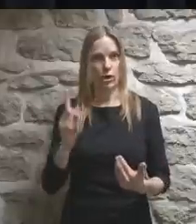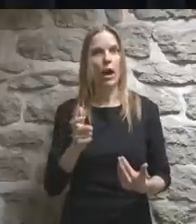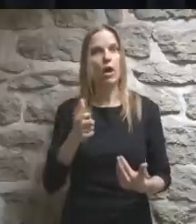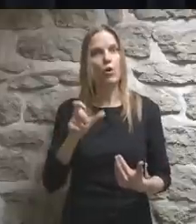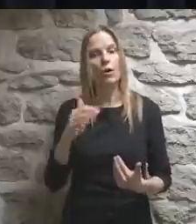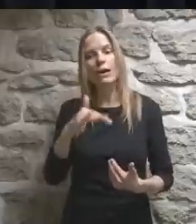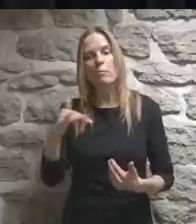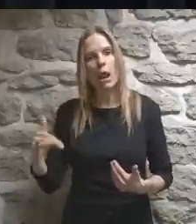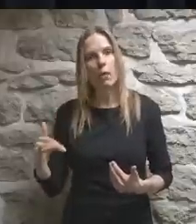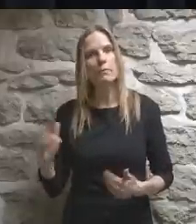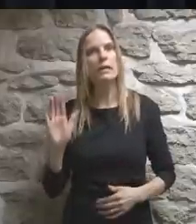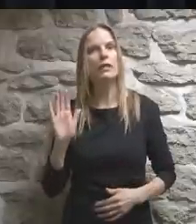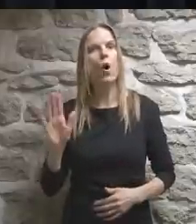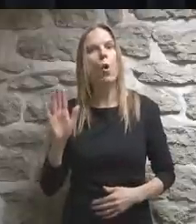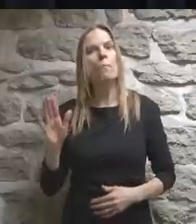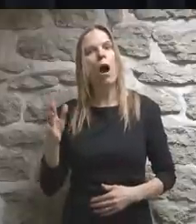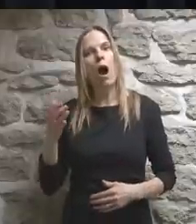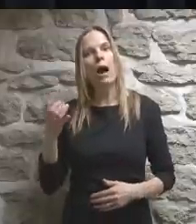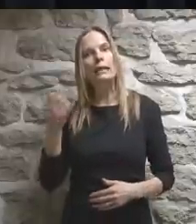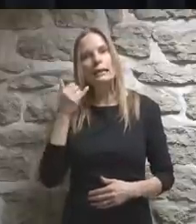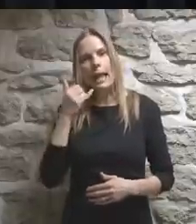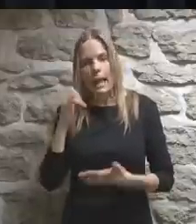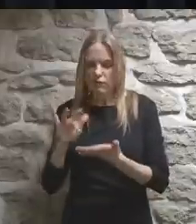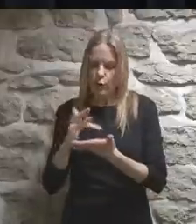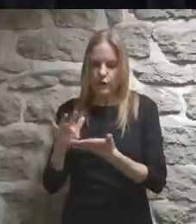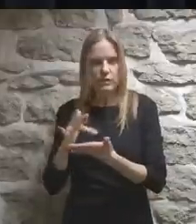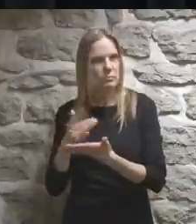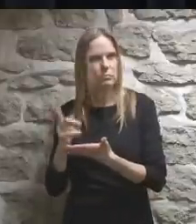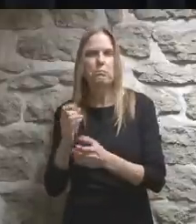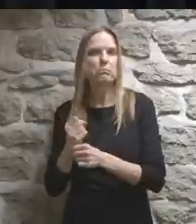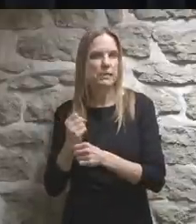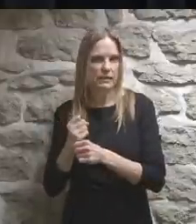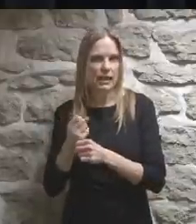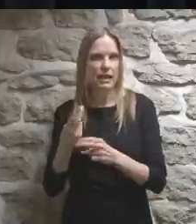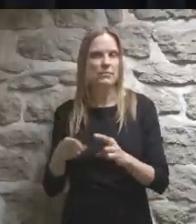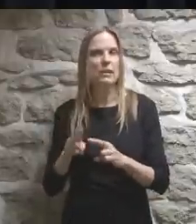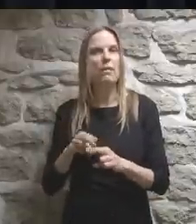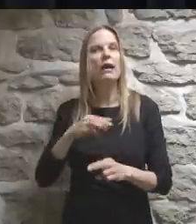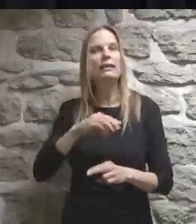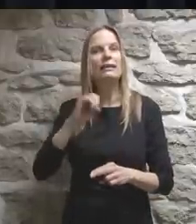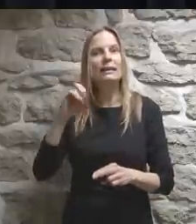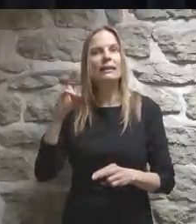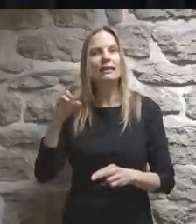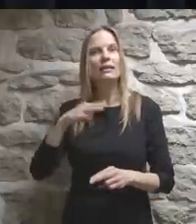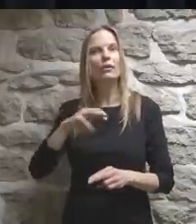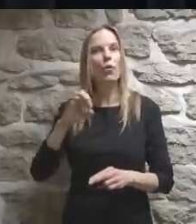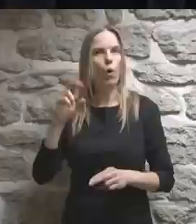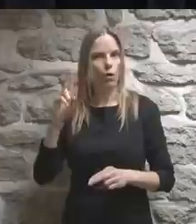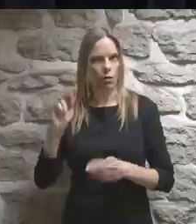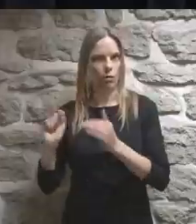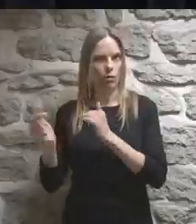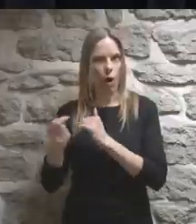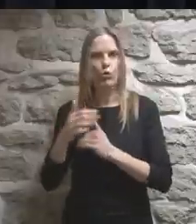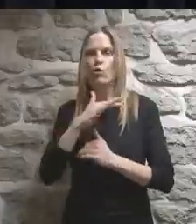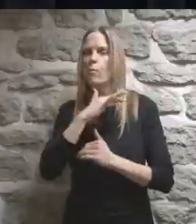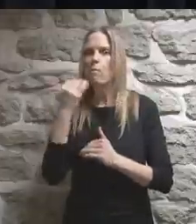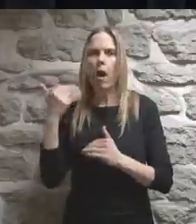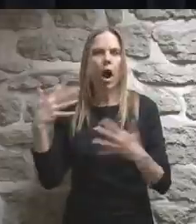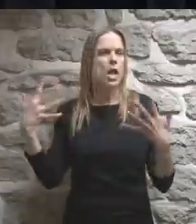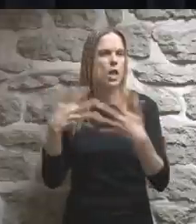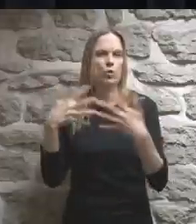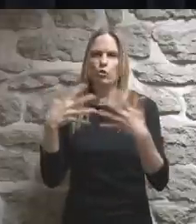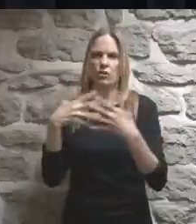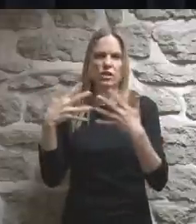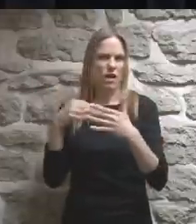mida lapsed ikkagi oma telefonides teevad, sest TikTokis näiteks levib väga palju sõjakaadreid,